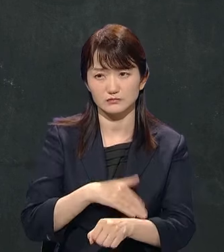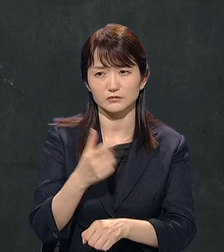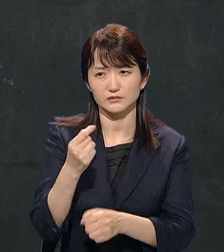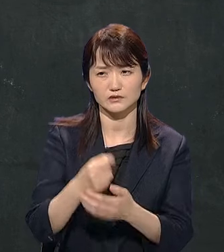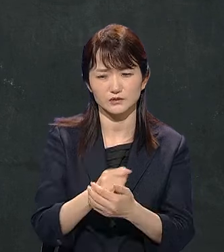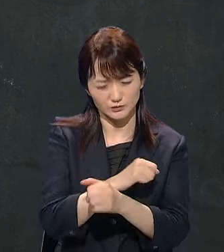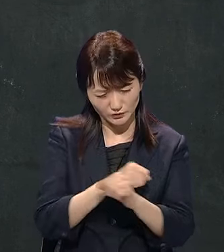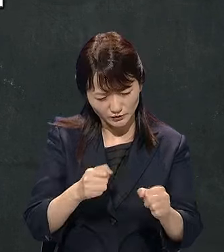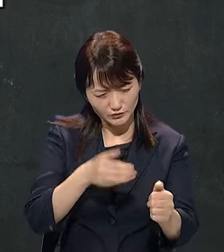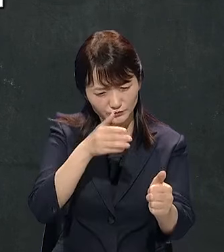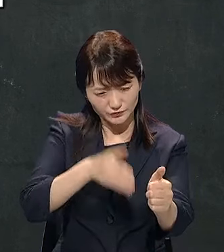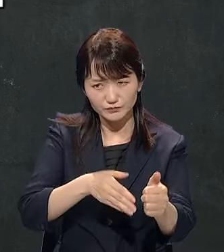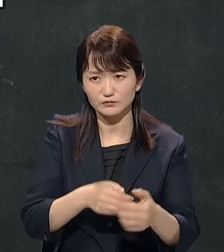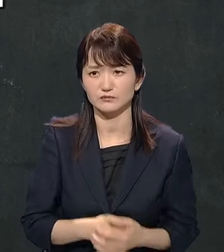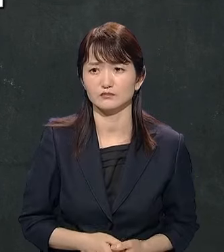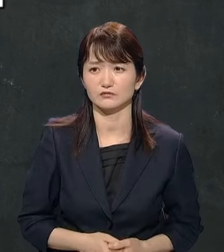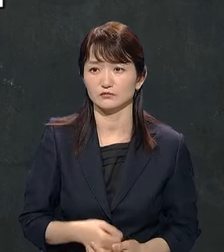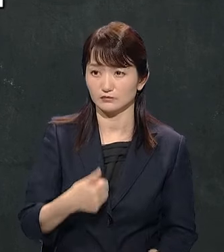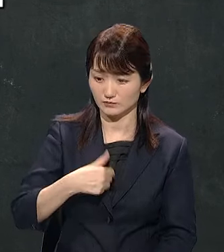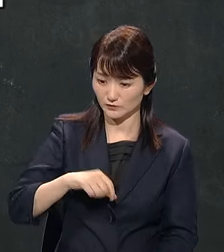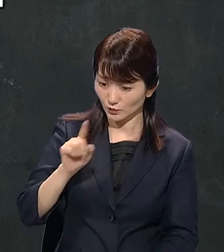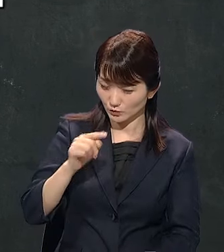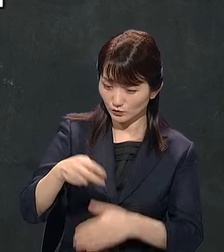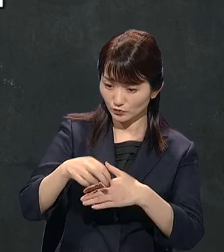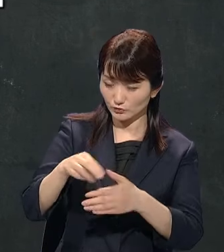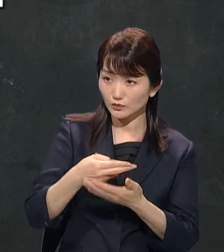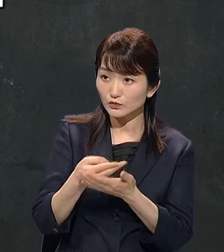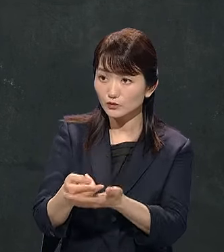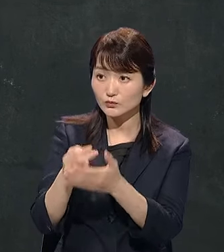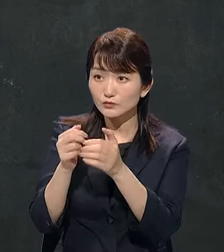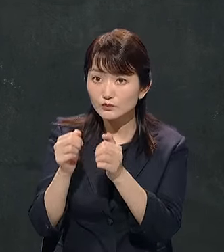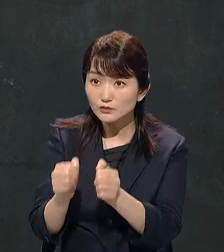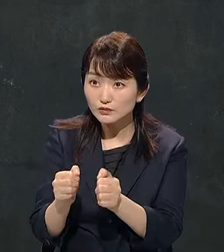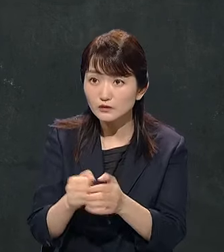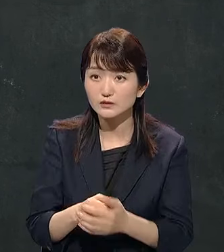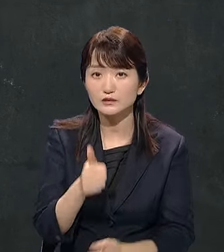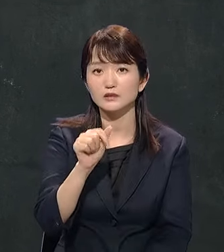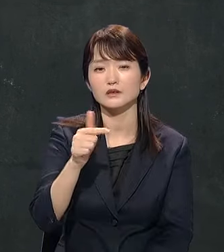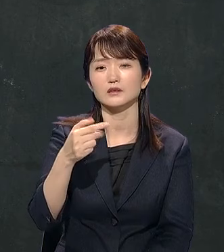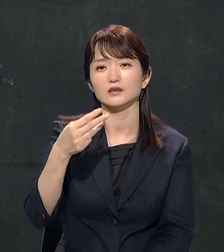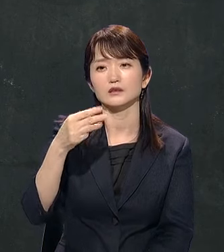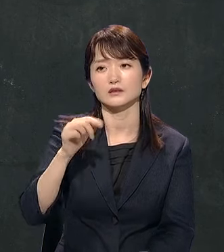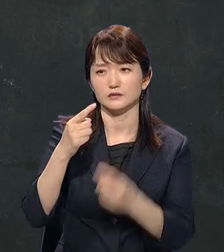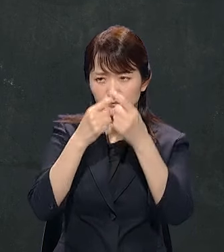잘못된 것 같은데 손좀 부탁드리겠습니다. 그럼 지금 아드님이 어느 병원에 입원 계시는데요? 한림대